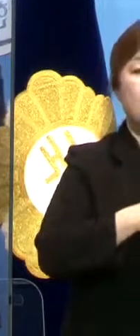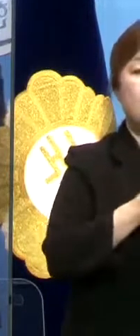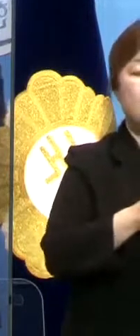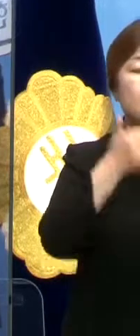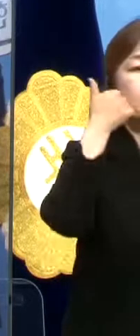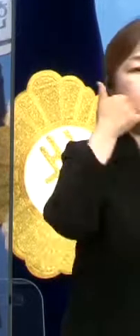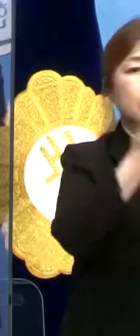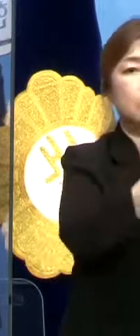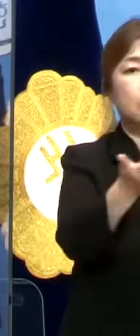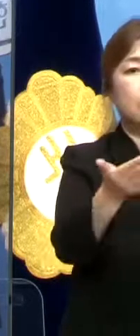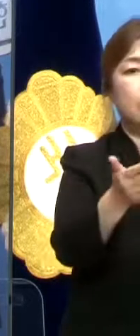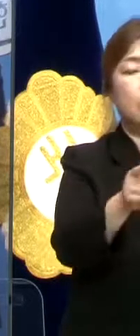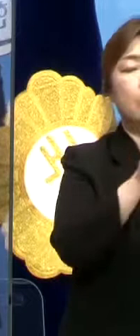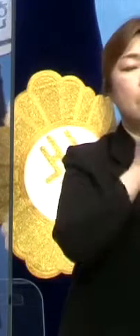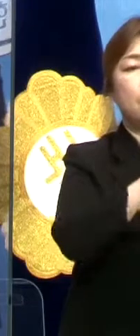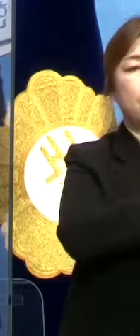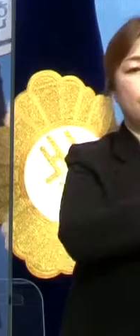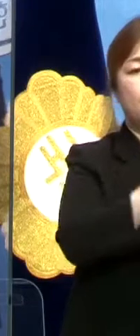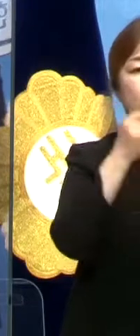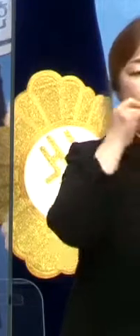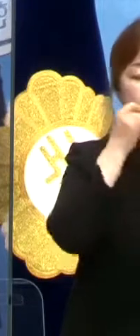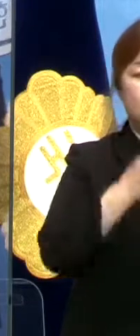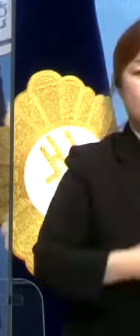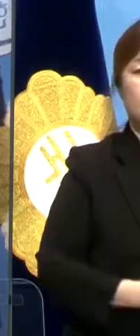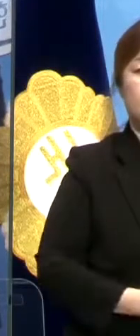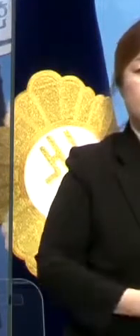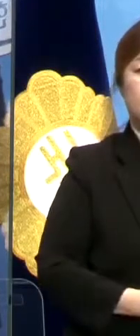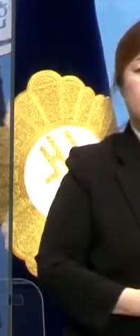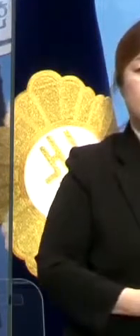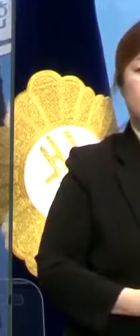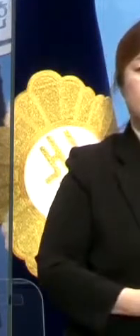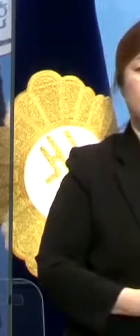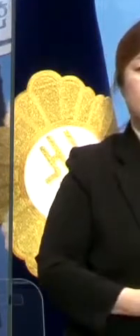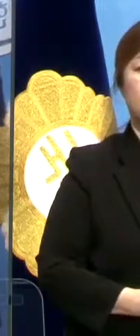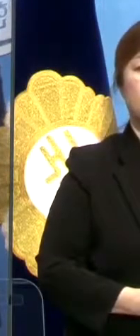도저히 말로 표현을 할 수가 없습니다 십니까